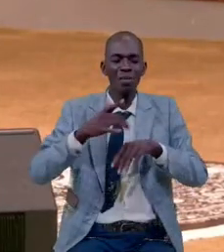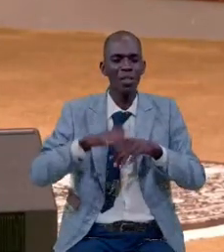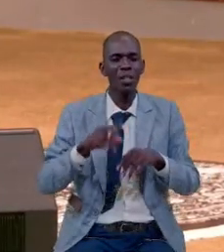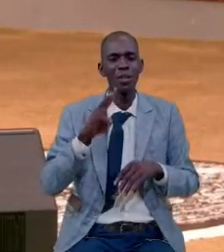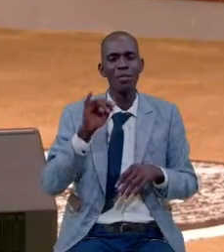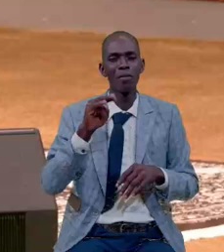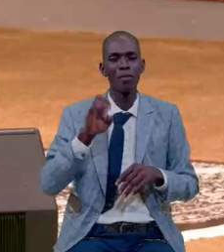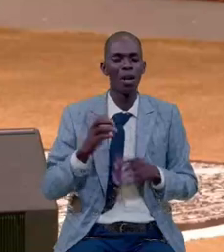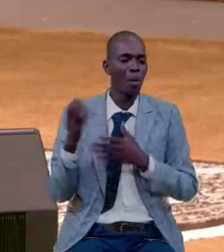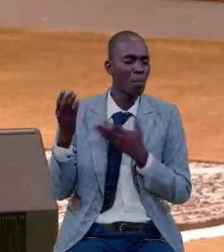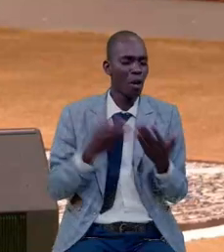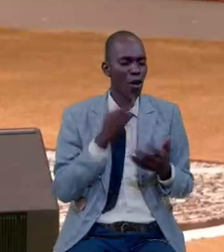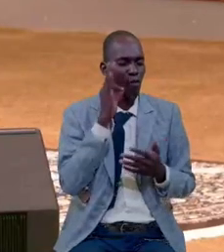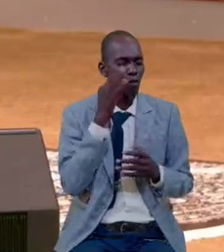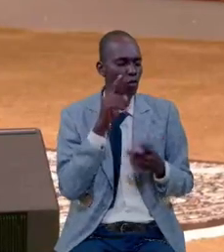rendait beaucoup de fruits.